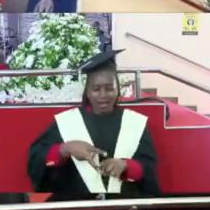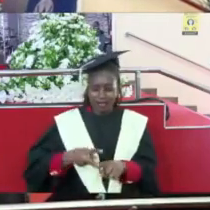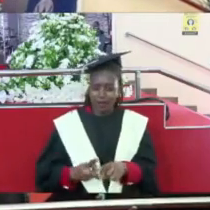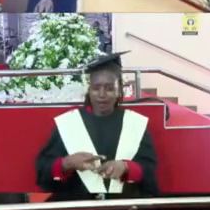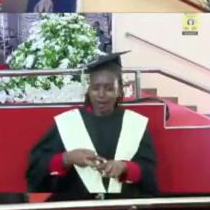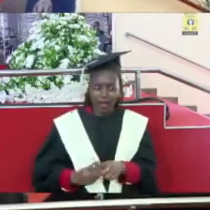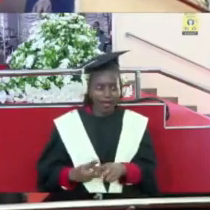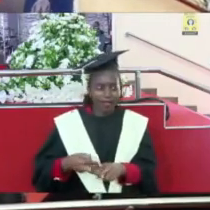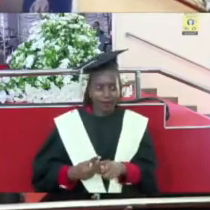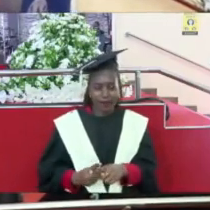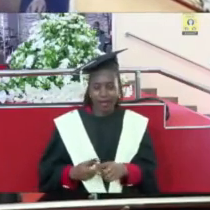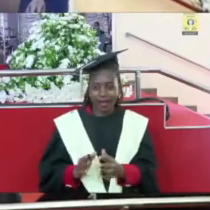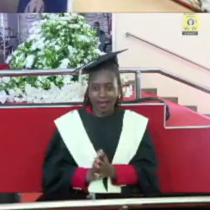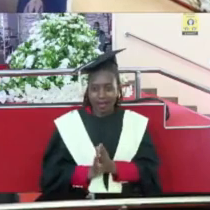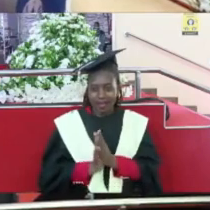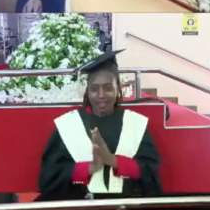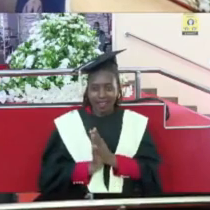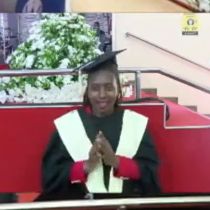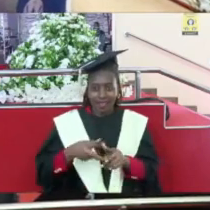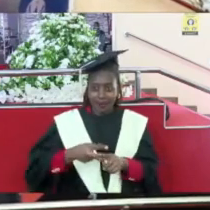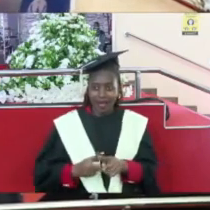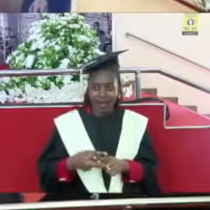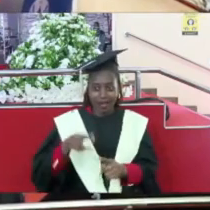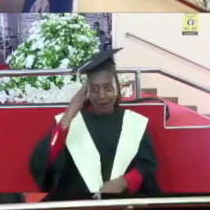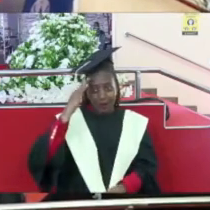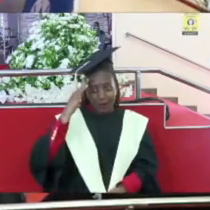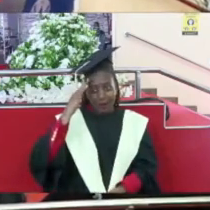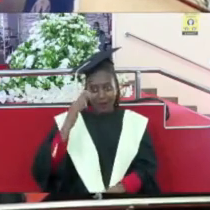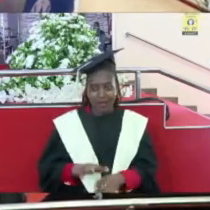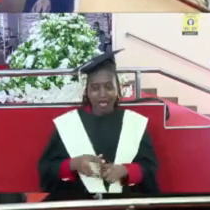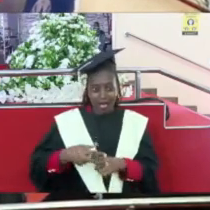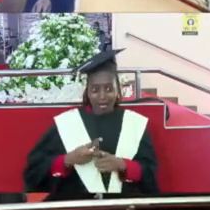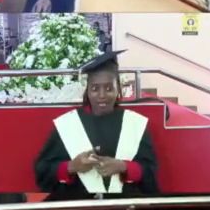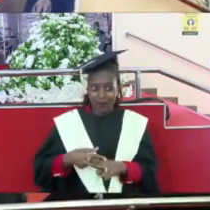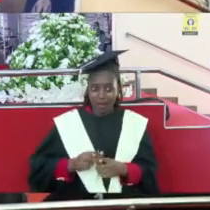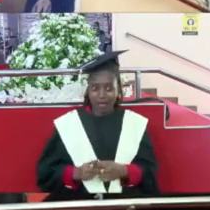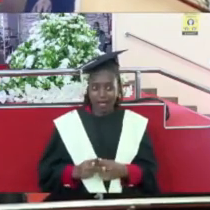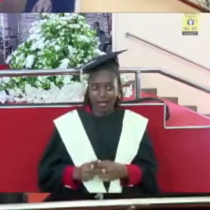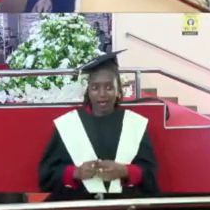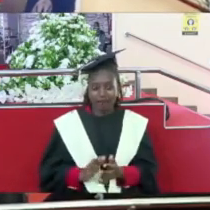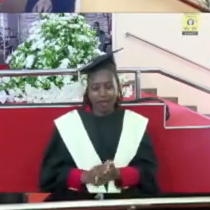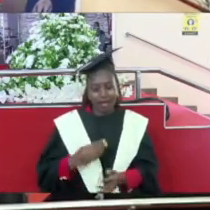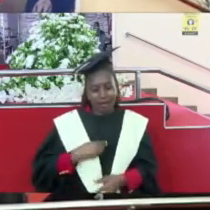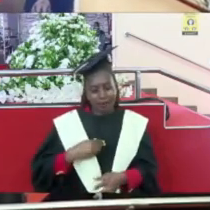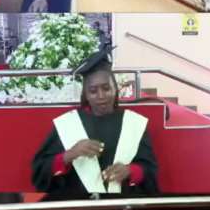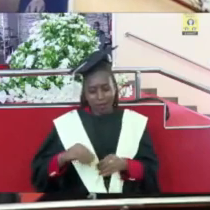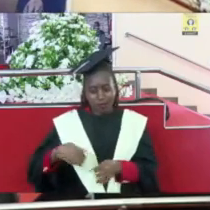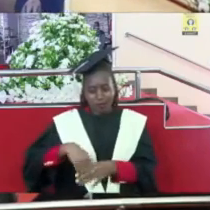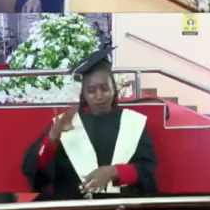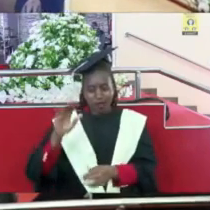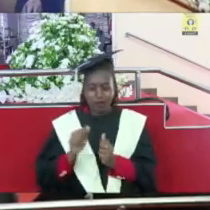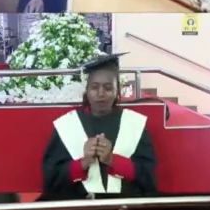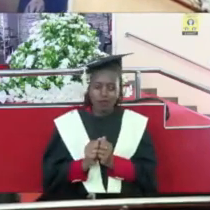nilikuwa nimebakisha tu nilipomaliza bari ya batatu. Ndio nilikuwa nayo hii spanner ya 20. Spanner number 20. Nikatoka nayo. I moved out